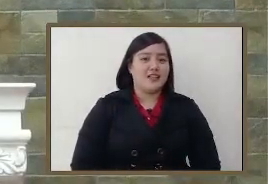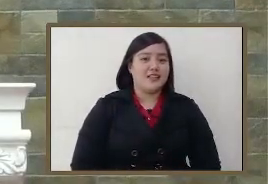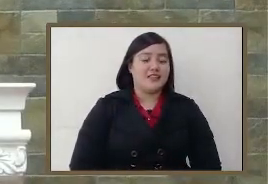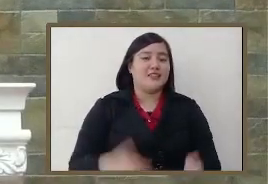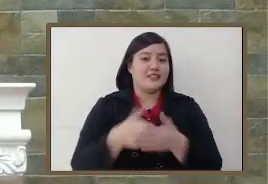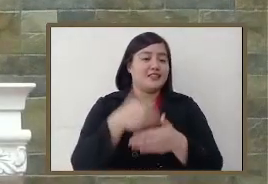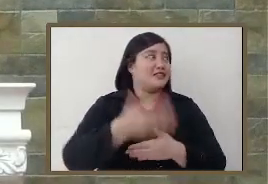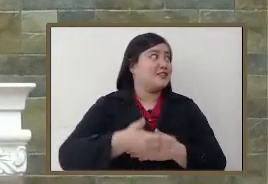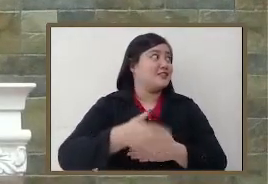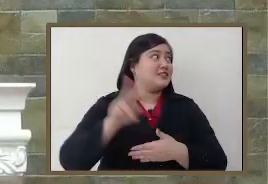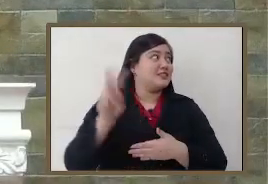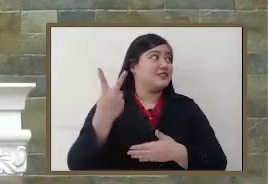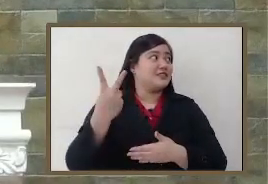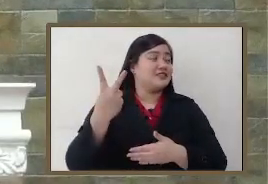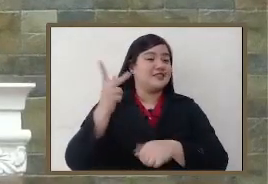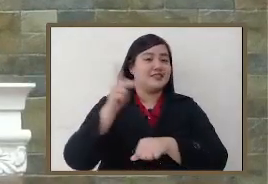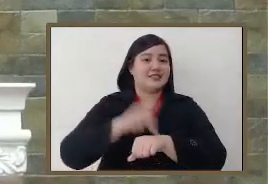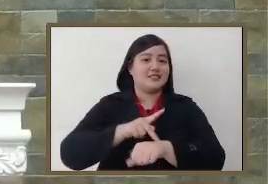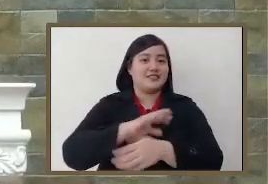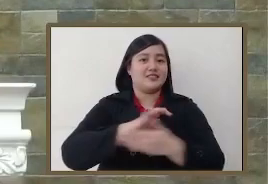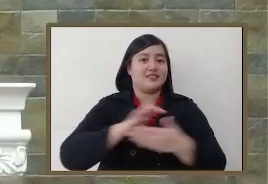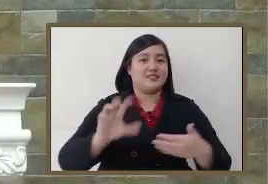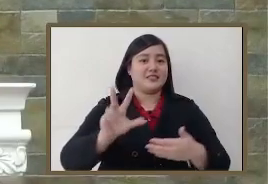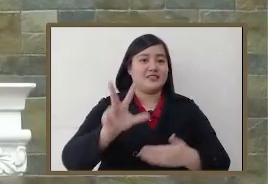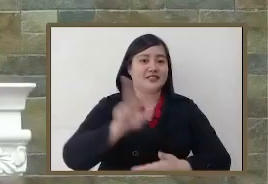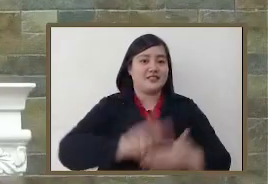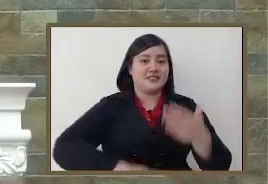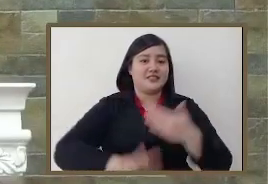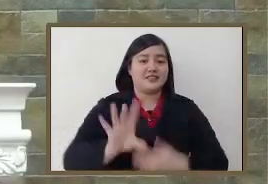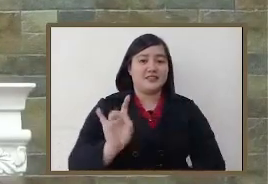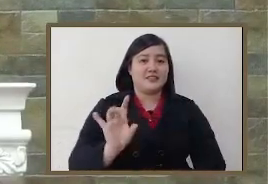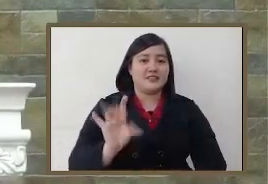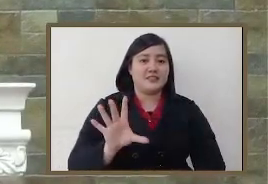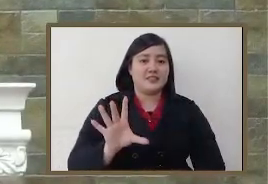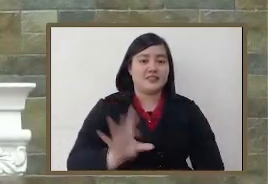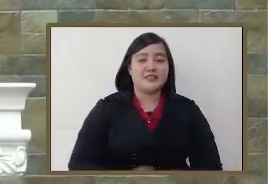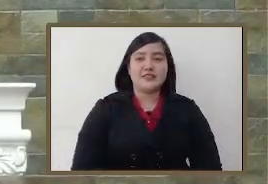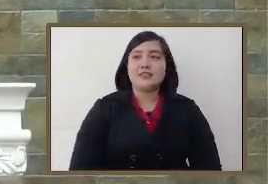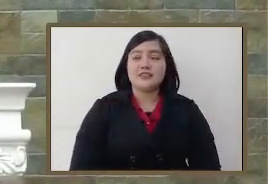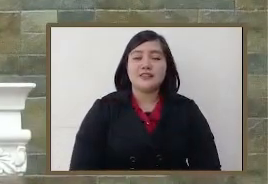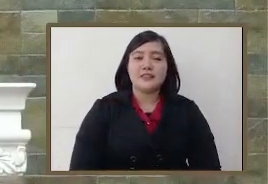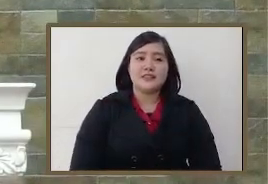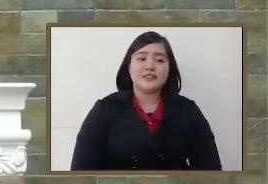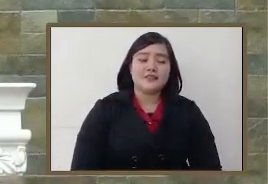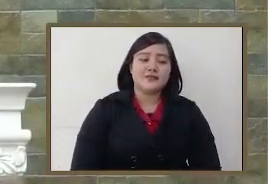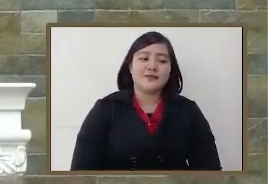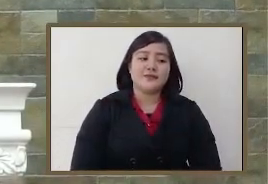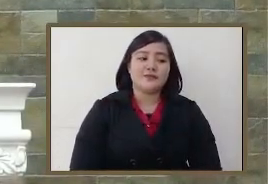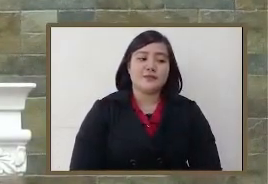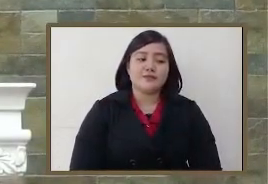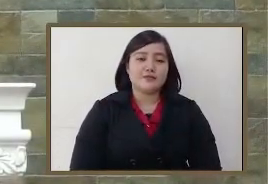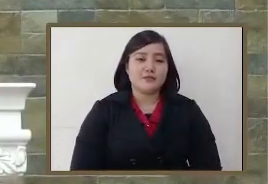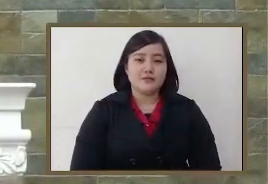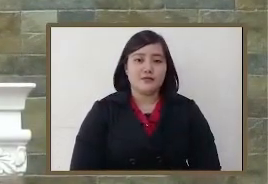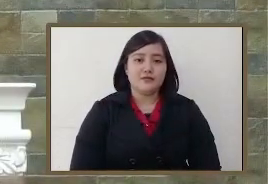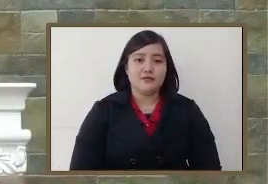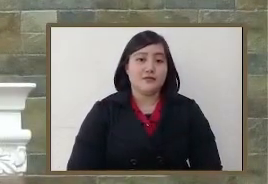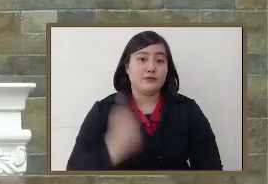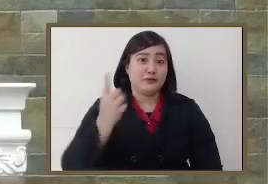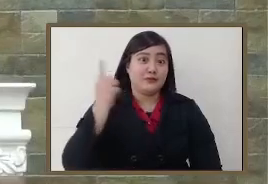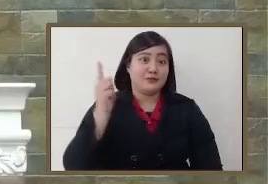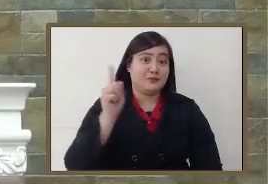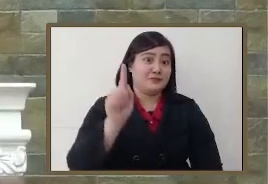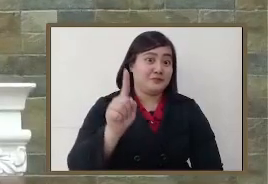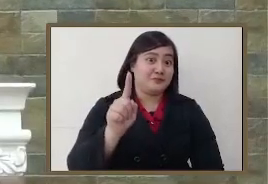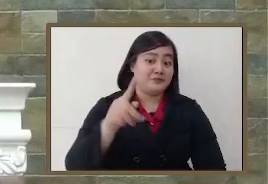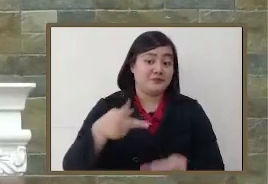18. Alright? So, nadyan po yan. Babaliktarin nyo lang ng konti. Yeah, isang page lang yata. Sa Bible ko, isang page